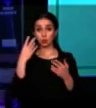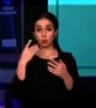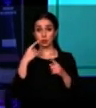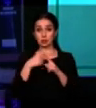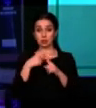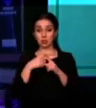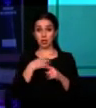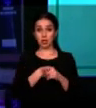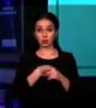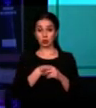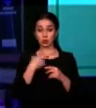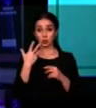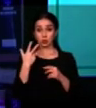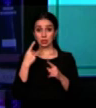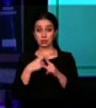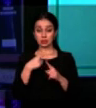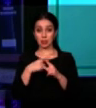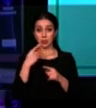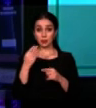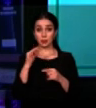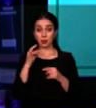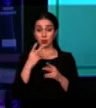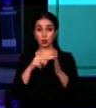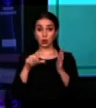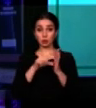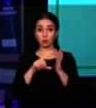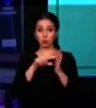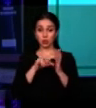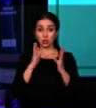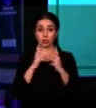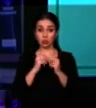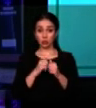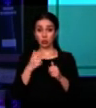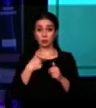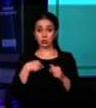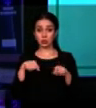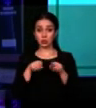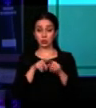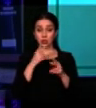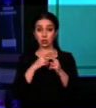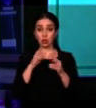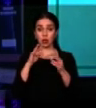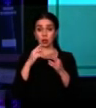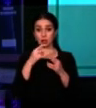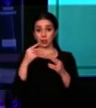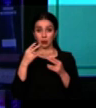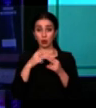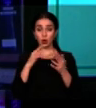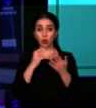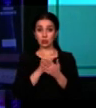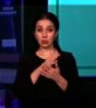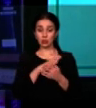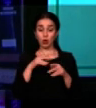desak, asosini 3x. Perimetri 66 ekanligini hisoblab, biz quyidagi tenglamani hosil qildik.